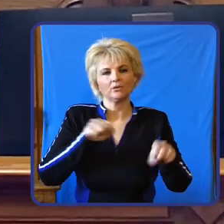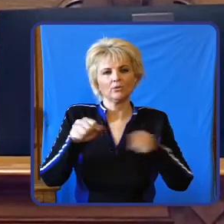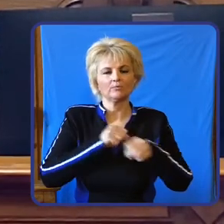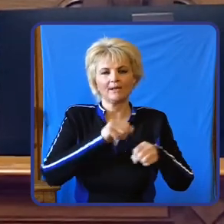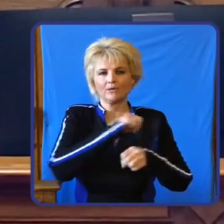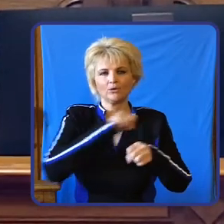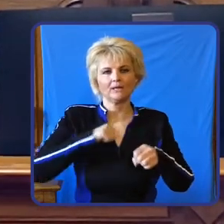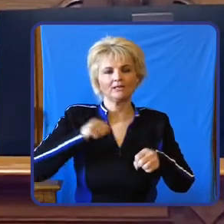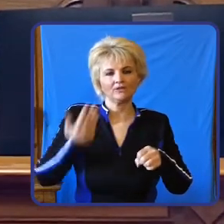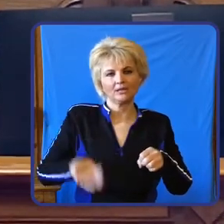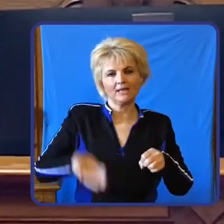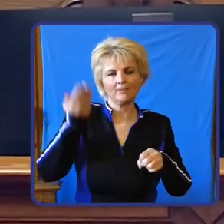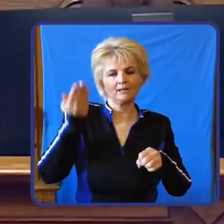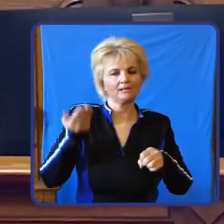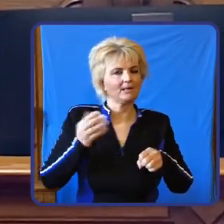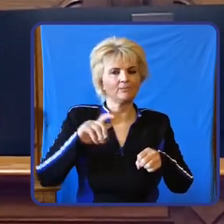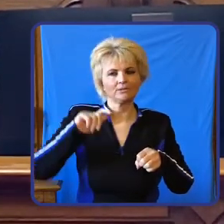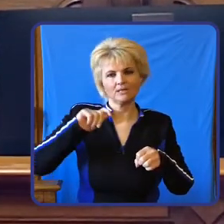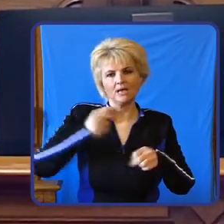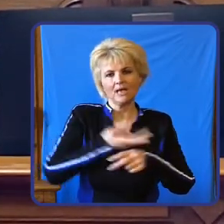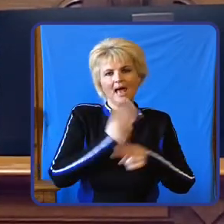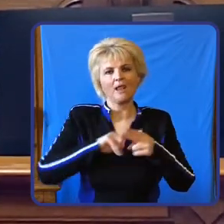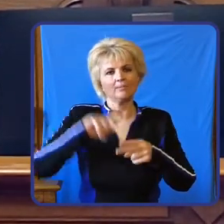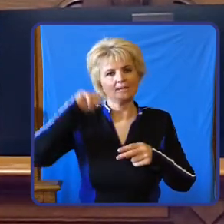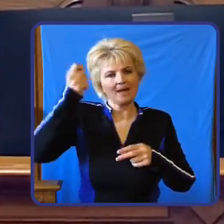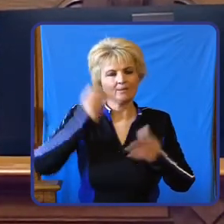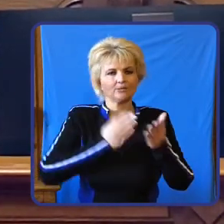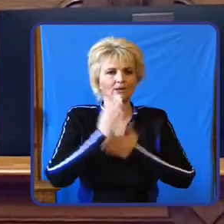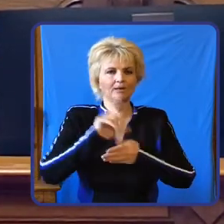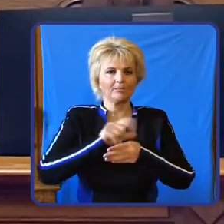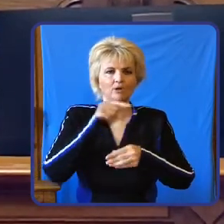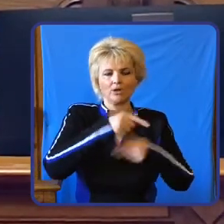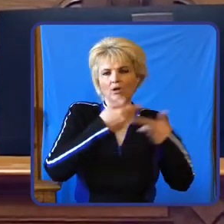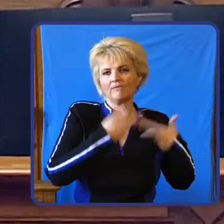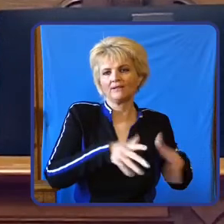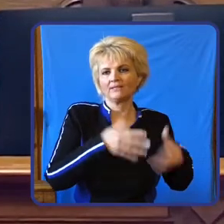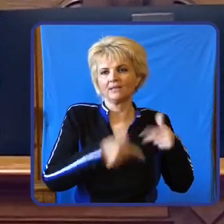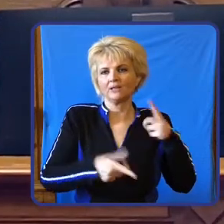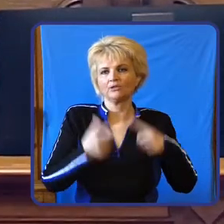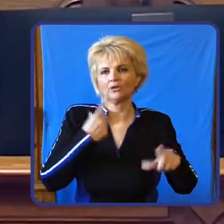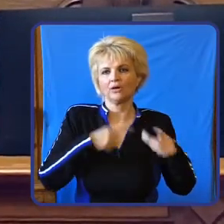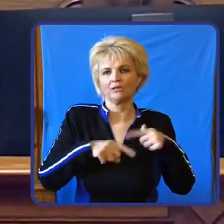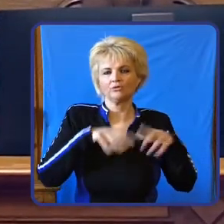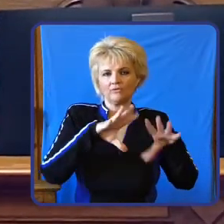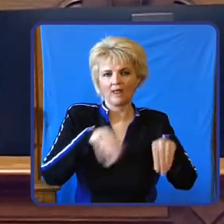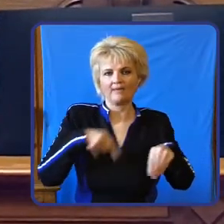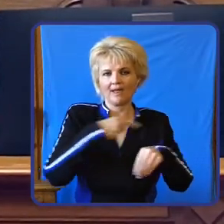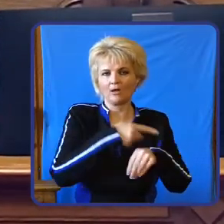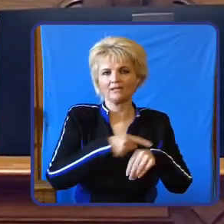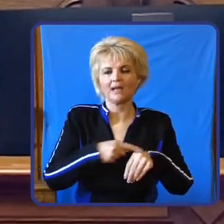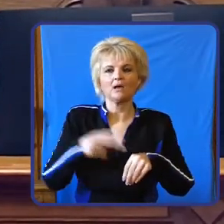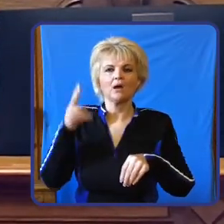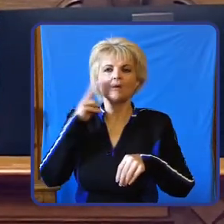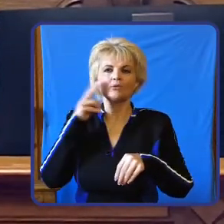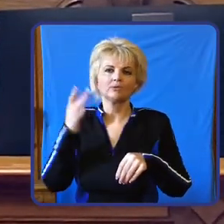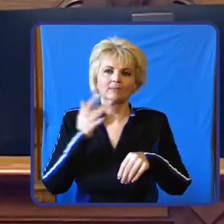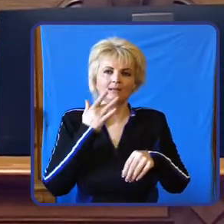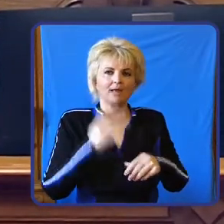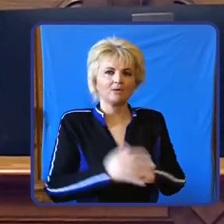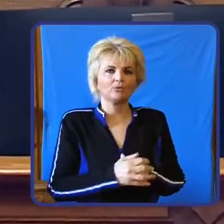nem az állami áramszolgáltató miatt, hiszen annak a veszteségeit sajnos fölvállalták, akkor, amikor például